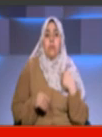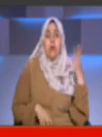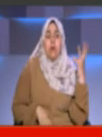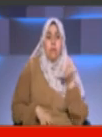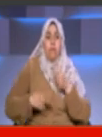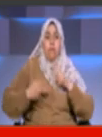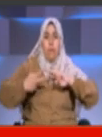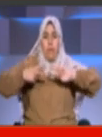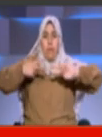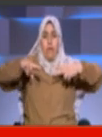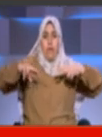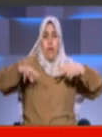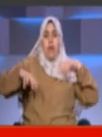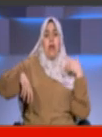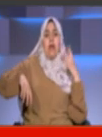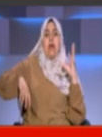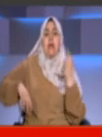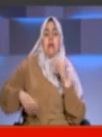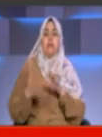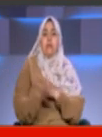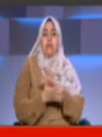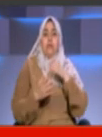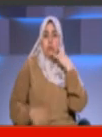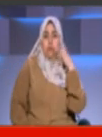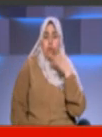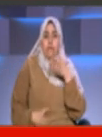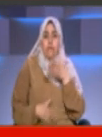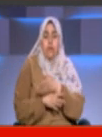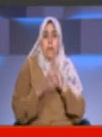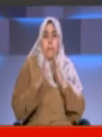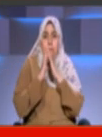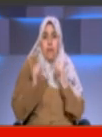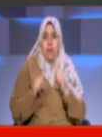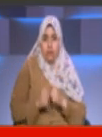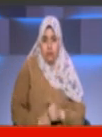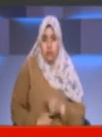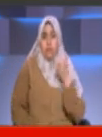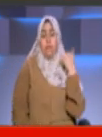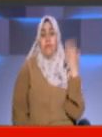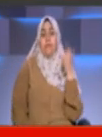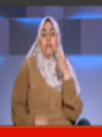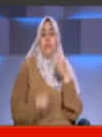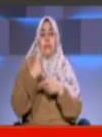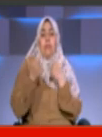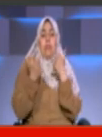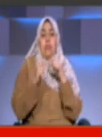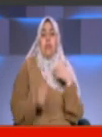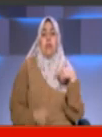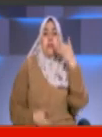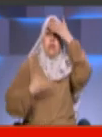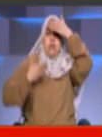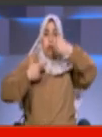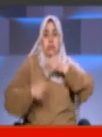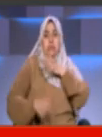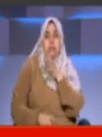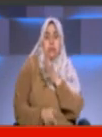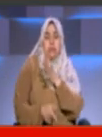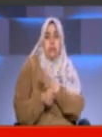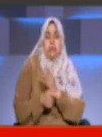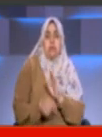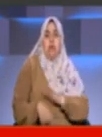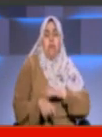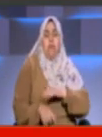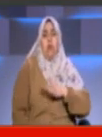محتوى مفبرك حول الأوضاع الداخلية في البلاد. وفي ذات الإطار أصدرت قيادات تنظيم الإخوان الإرهابي